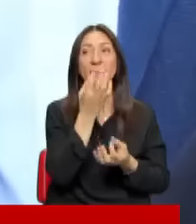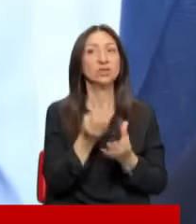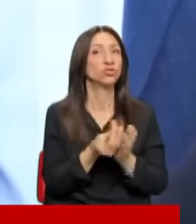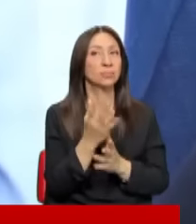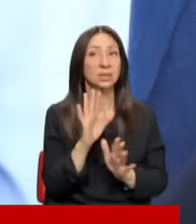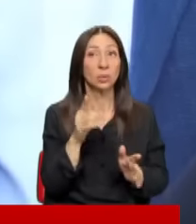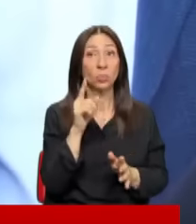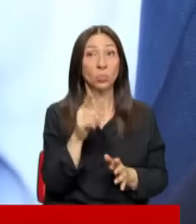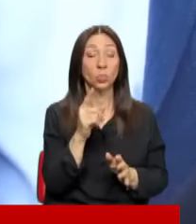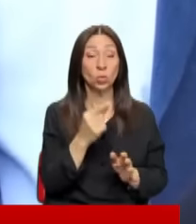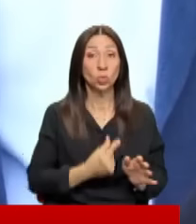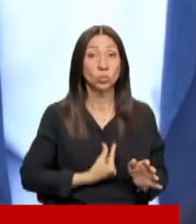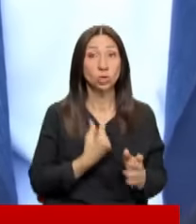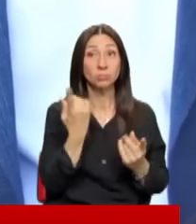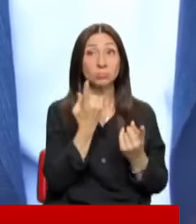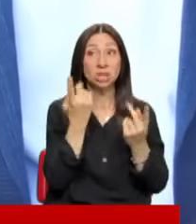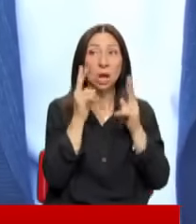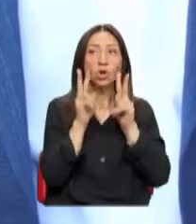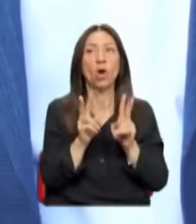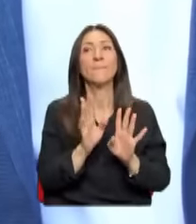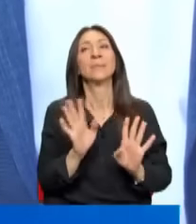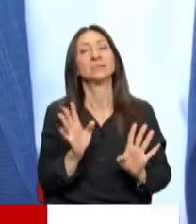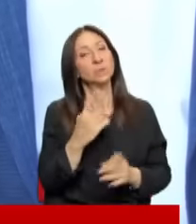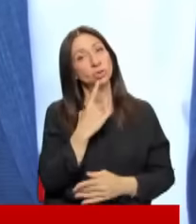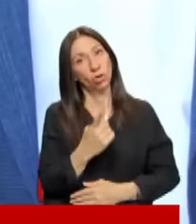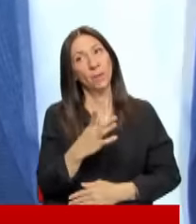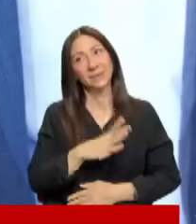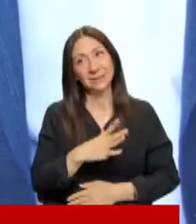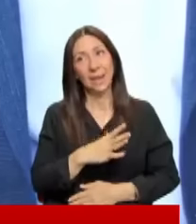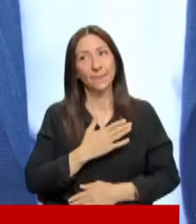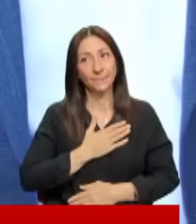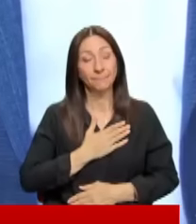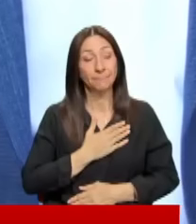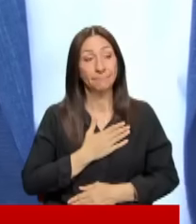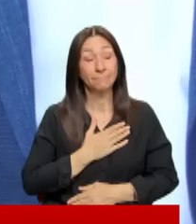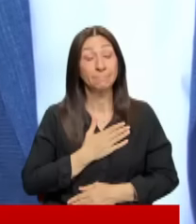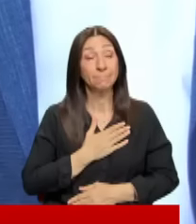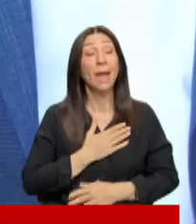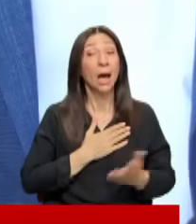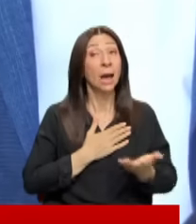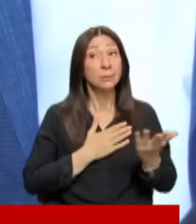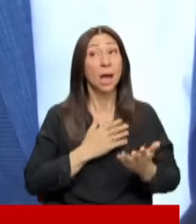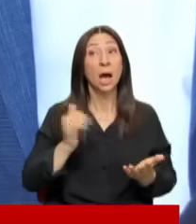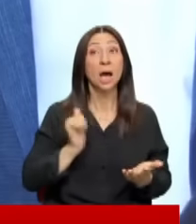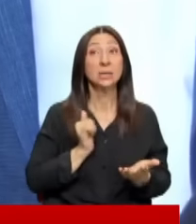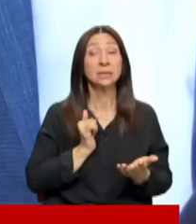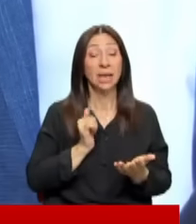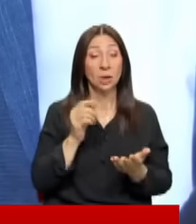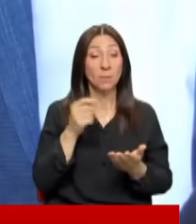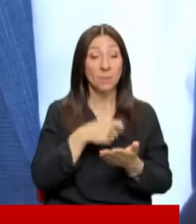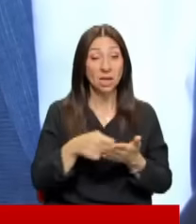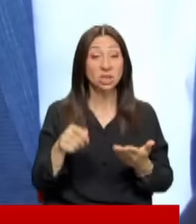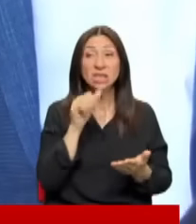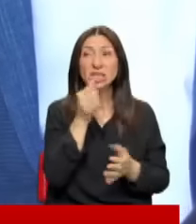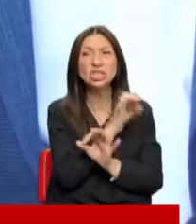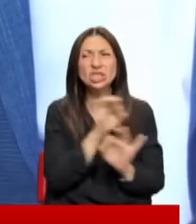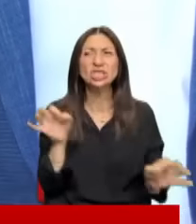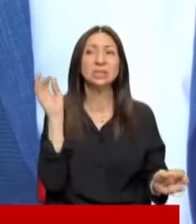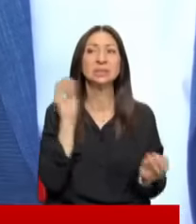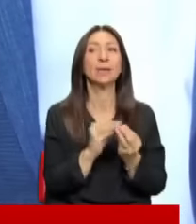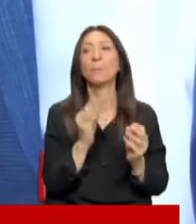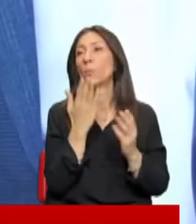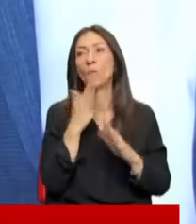çıkmadı. Umutlu olabileceğimiz bir işaret almadığımı ifade etmeliyim. Ve hatta asgari ücrete hiç zam yapılamayacağı